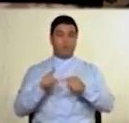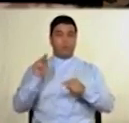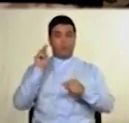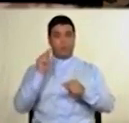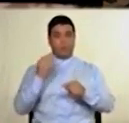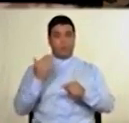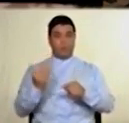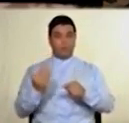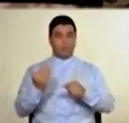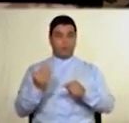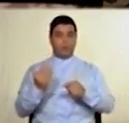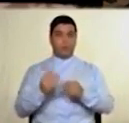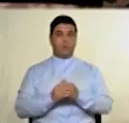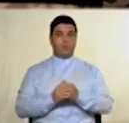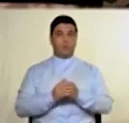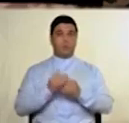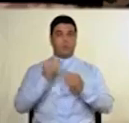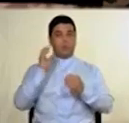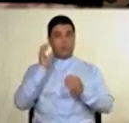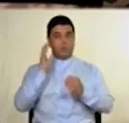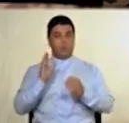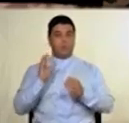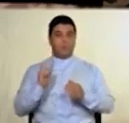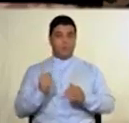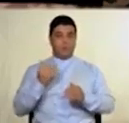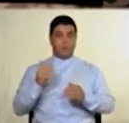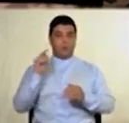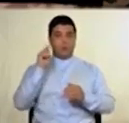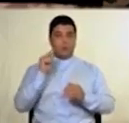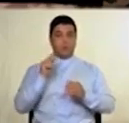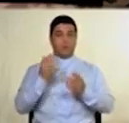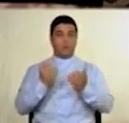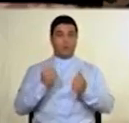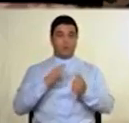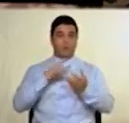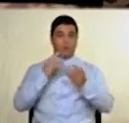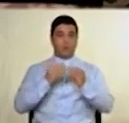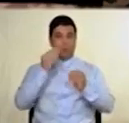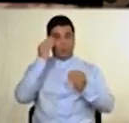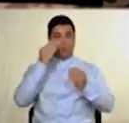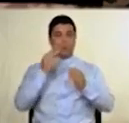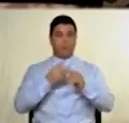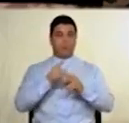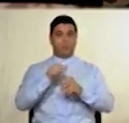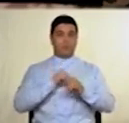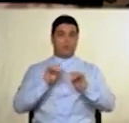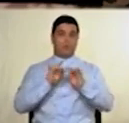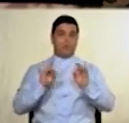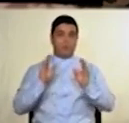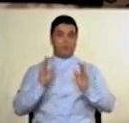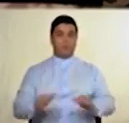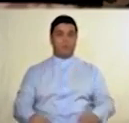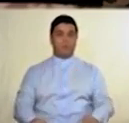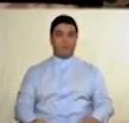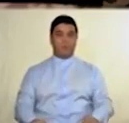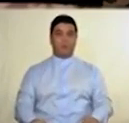darsimizni, demak, tinglaymiz va darsimizdan olgan xulosalarimizni chiqarib olamiz.